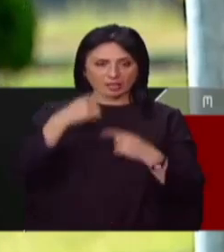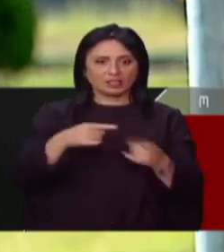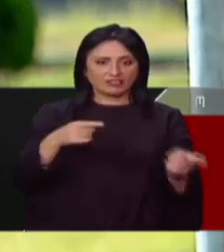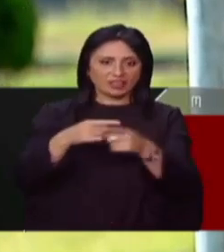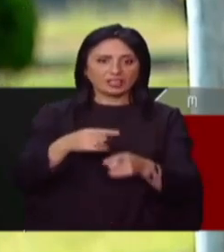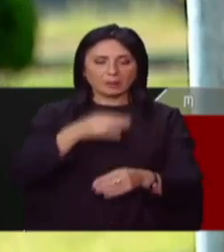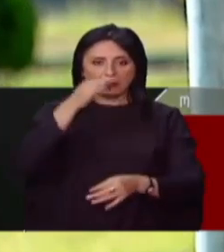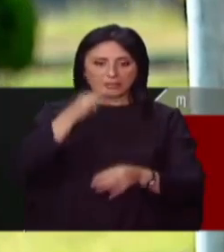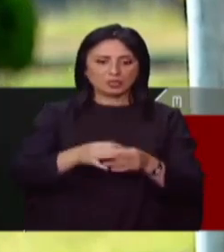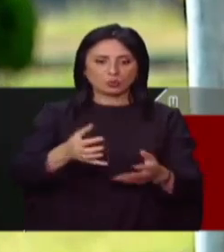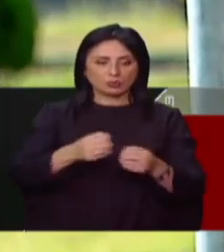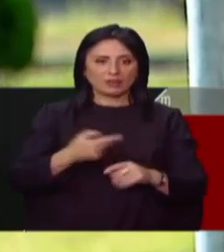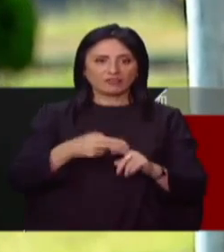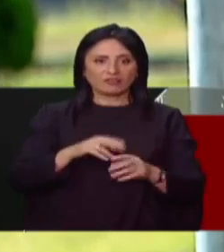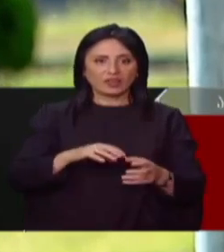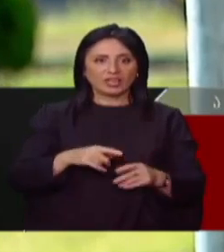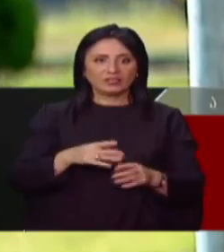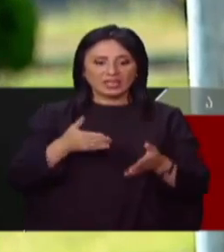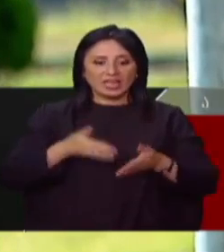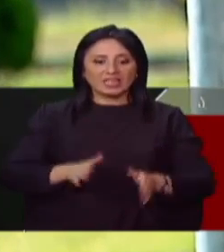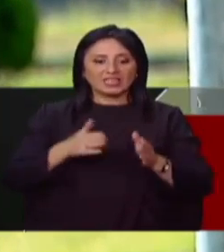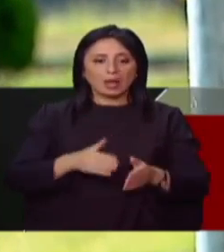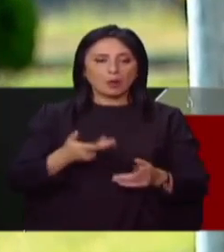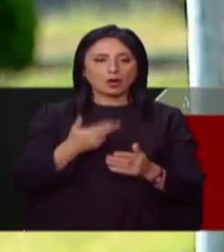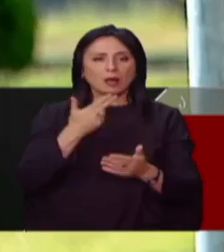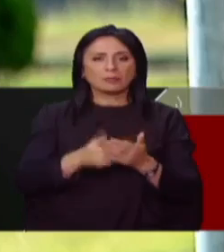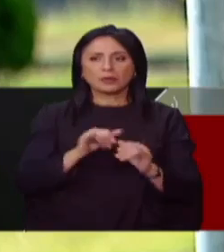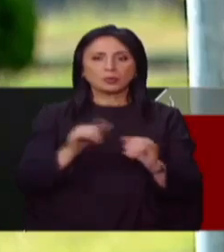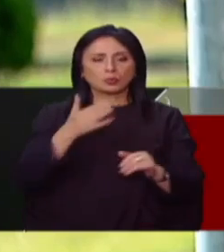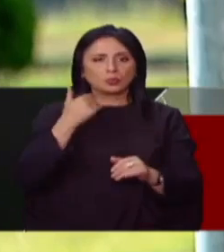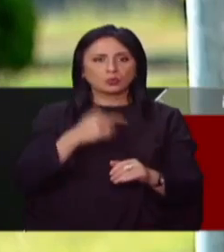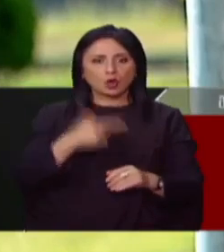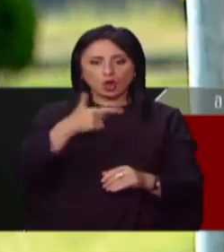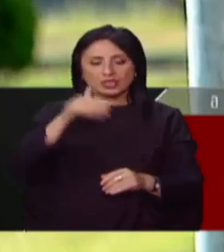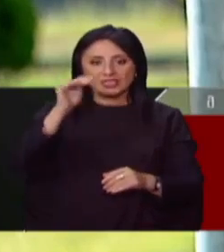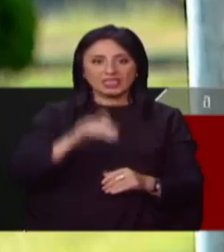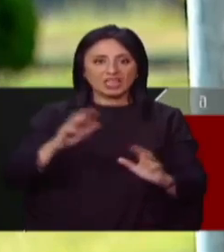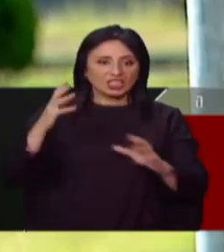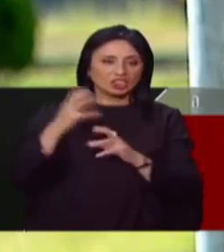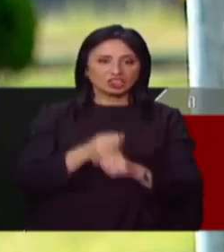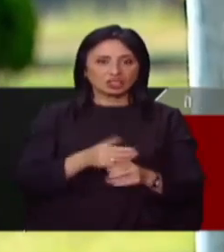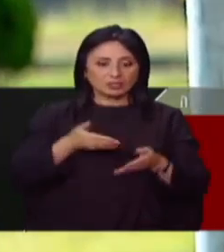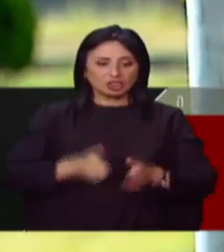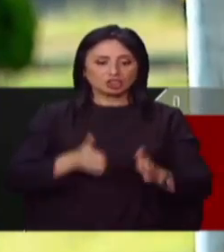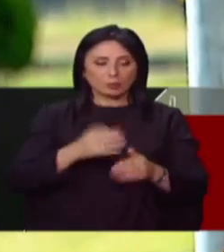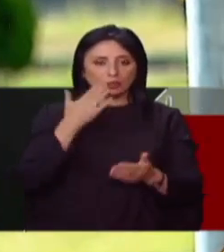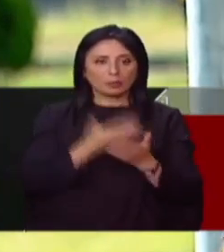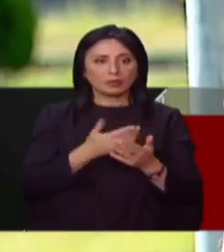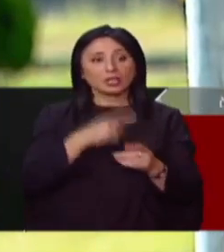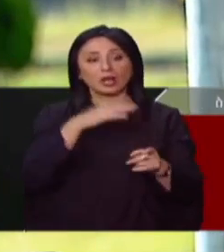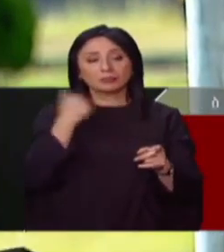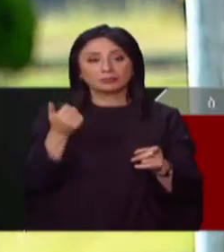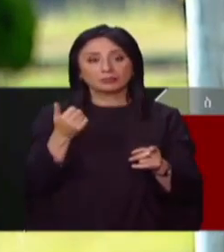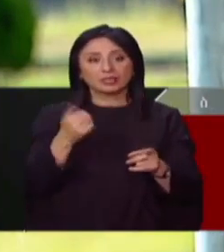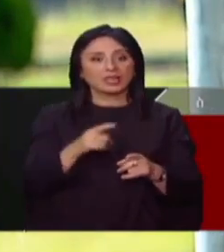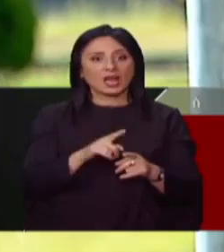და პასუხისგებლობა აიღო იმ დემოგრაფიულ კატასტროფაზე, რა დღეს საქართველოში არის მაგალითად 20000-ით შემცირდა შობადობის მაჩვენებელი და